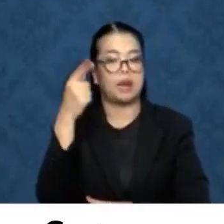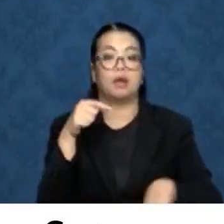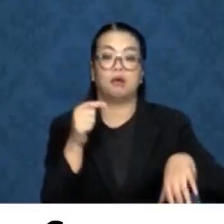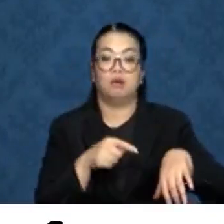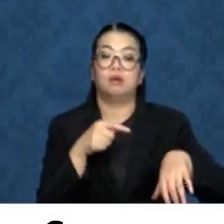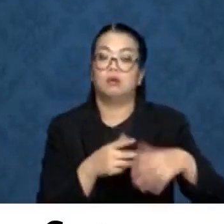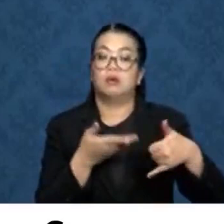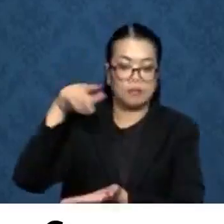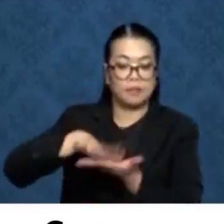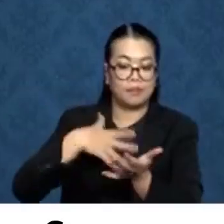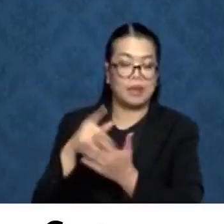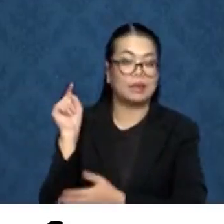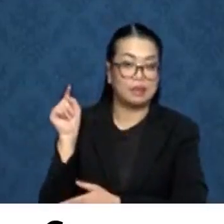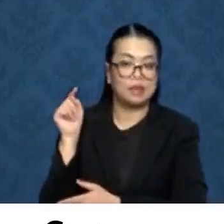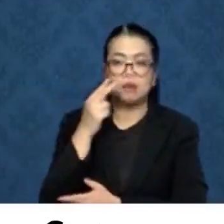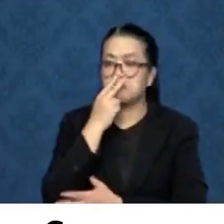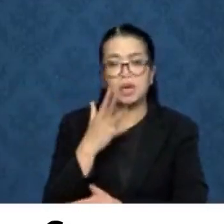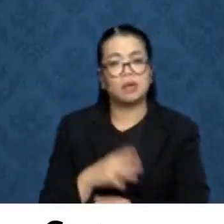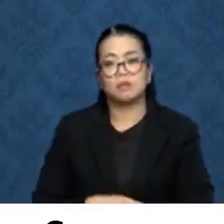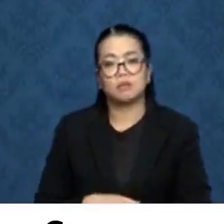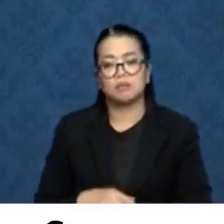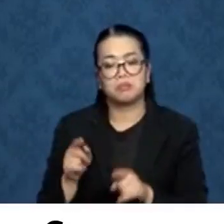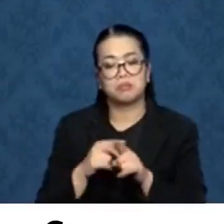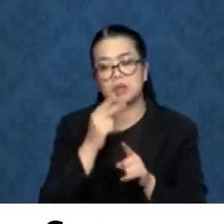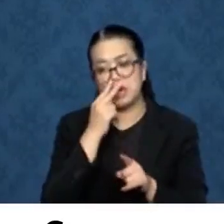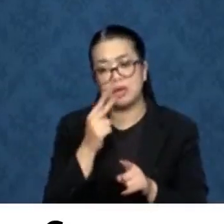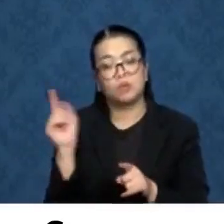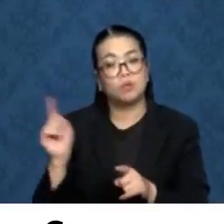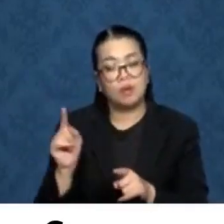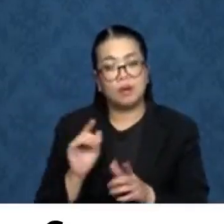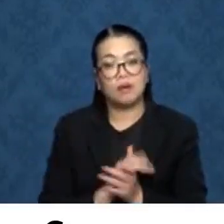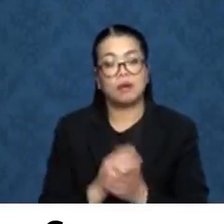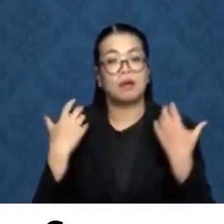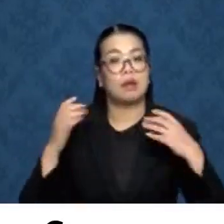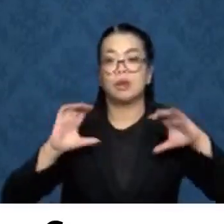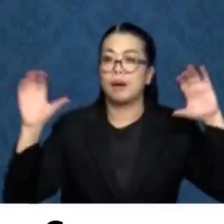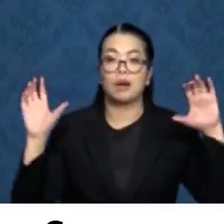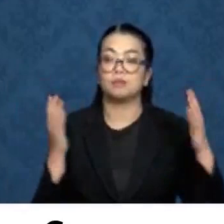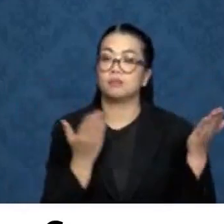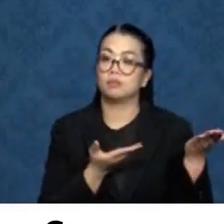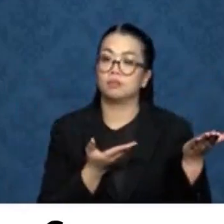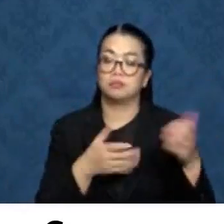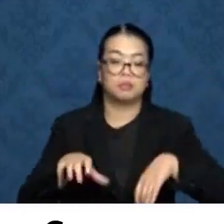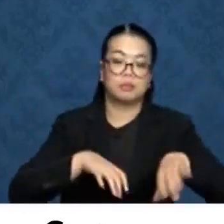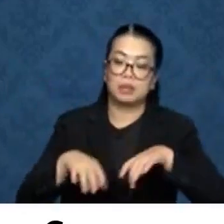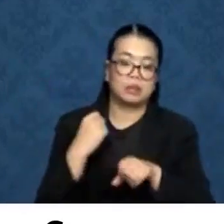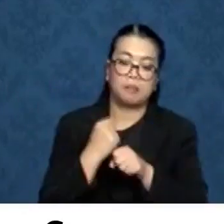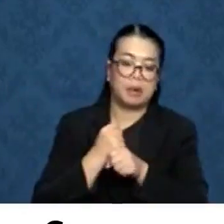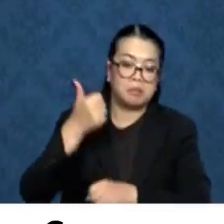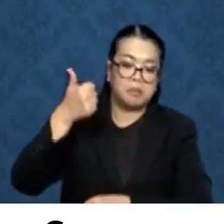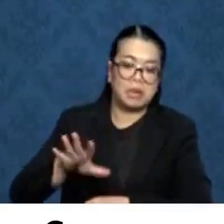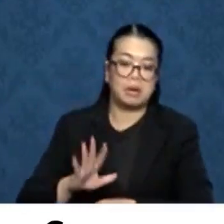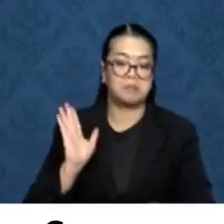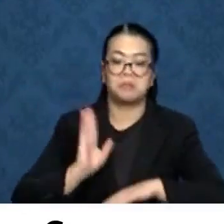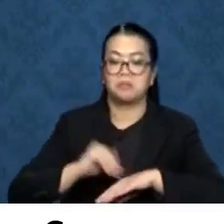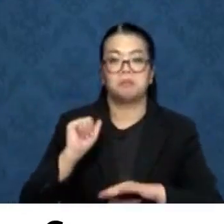ว่านี่หรือคือรัฐบาลที่สืบทอดกันมาว่าเก่งด้านเศรษฐกิจหาเงินได้ใช้เงินเป็นแต่ผิดพลาดในการบริหารงบประมาณอ่ะลอง